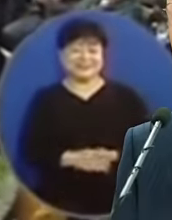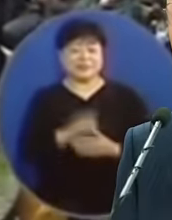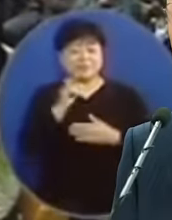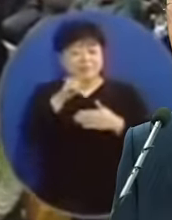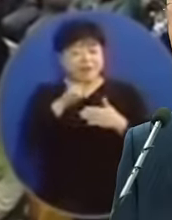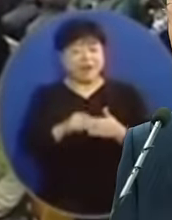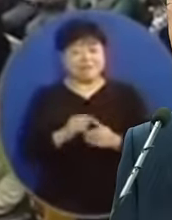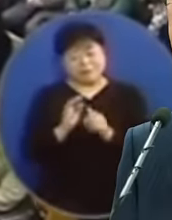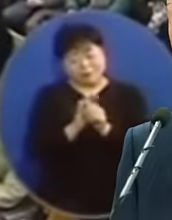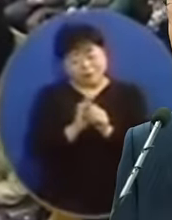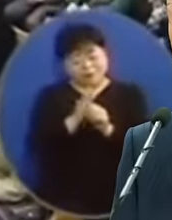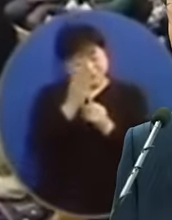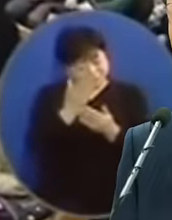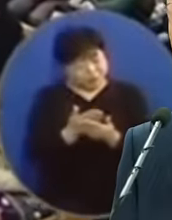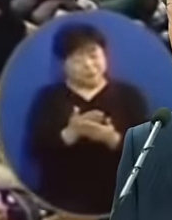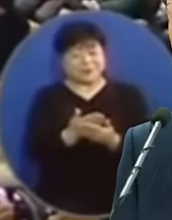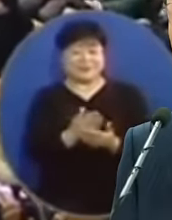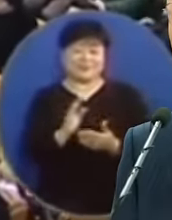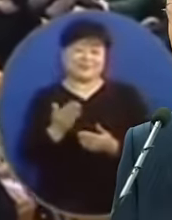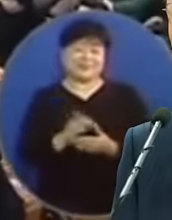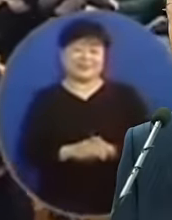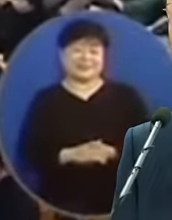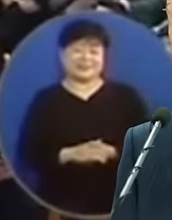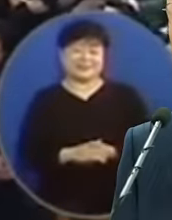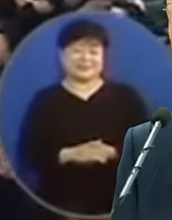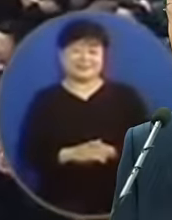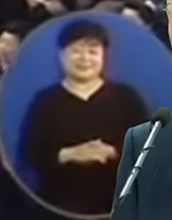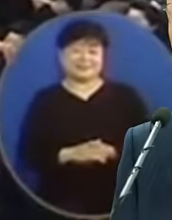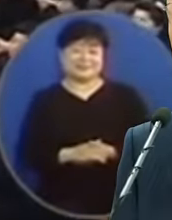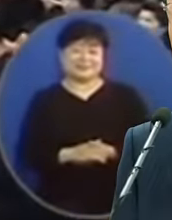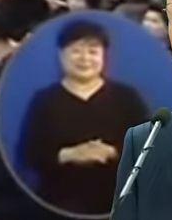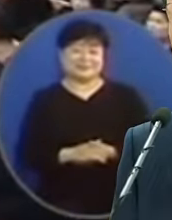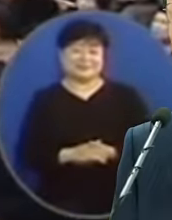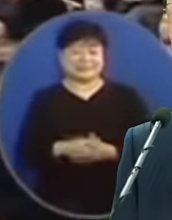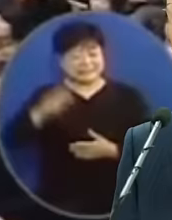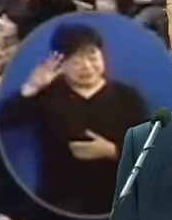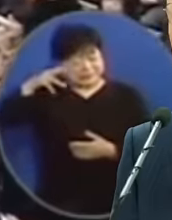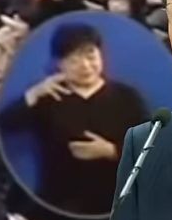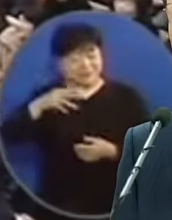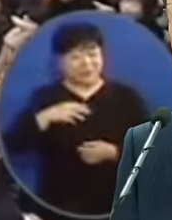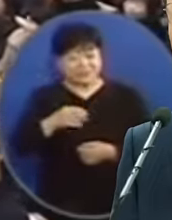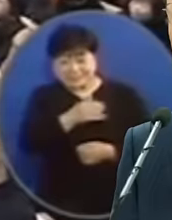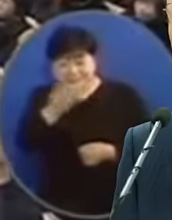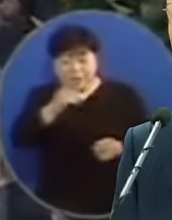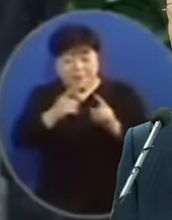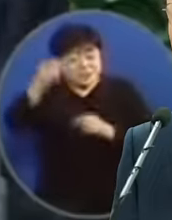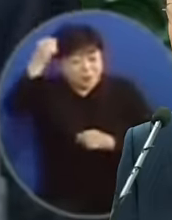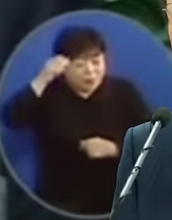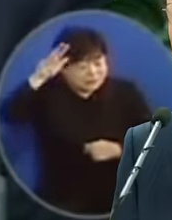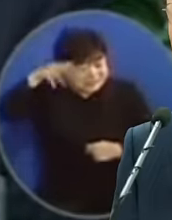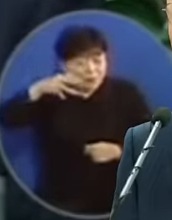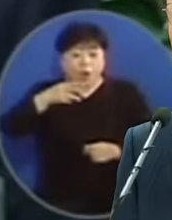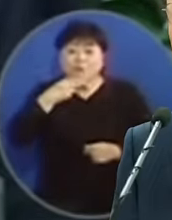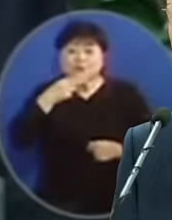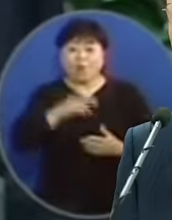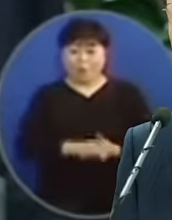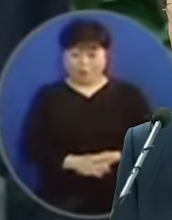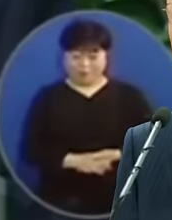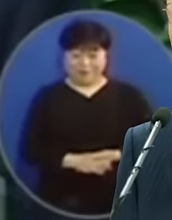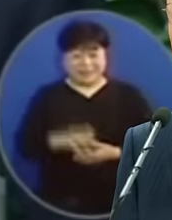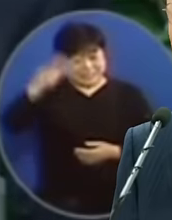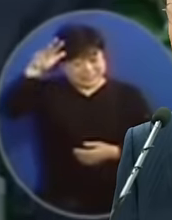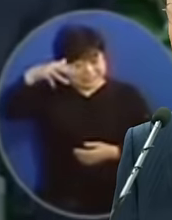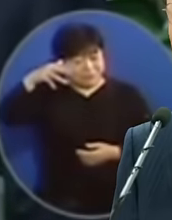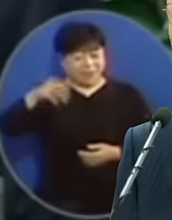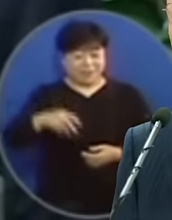마음에 얼마나 위로가 되는지 모릅니다. 또 요사이 치매 걱정하는 사람이 많은데 저처럼 말씀을 외우면 치매도 안 걸려요.